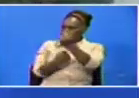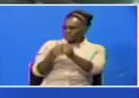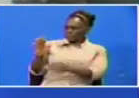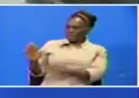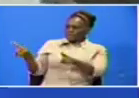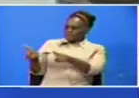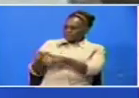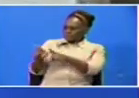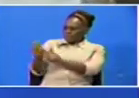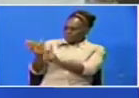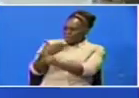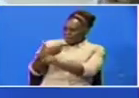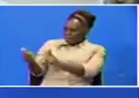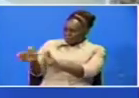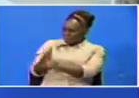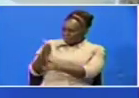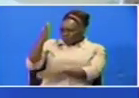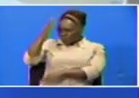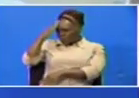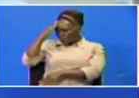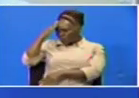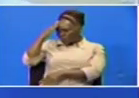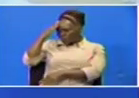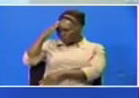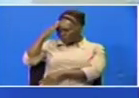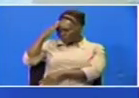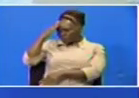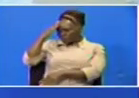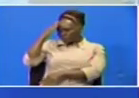vile kukomvisi ili waweze kujua